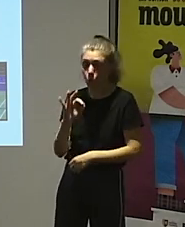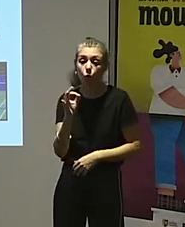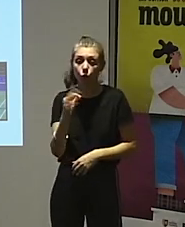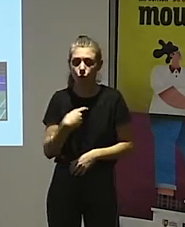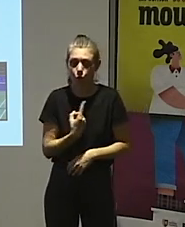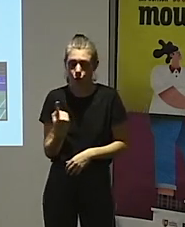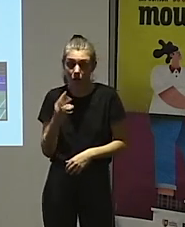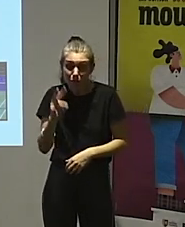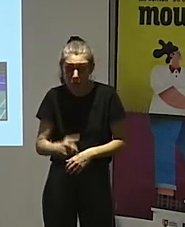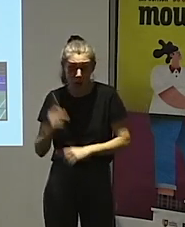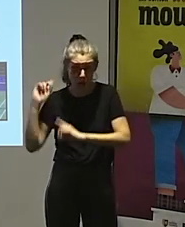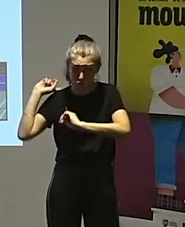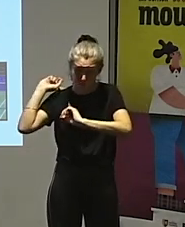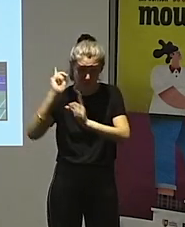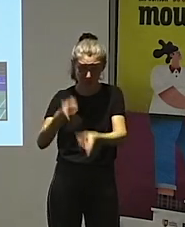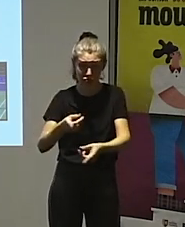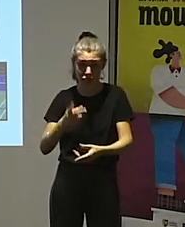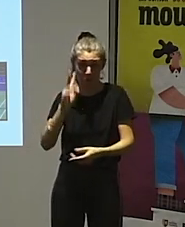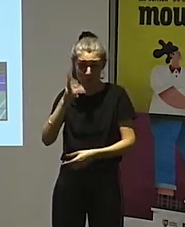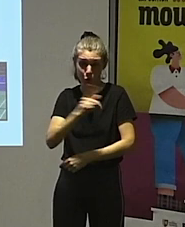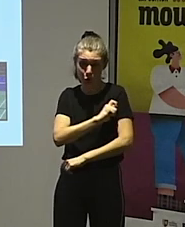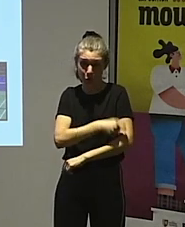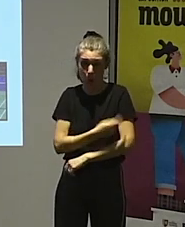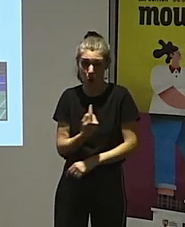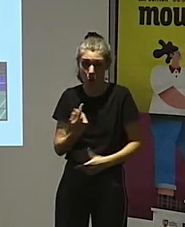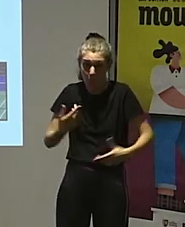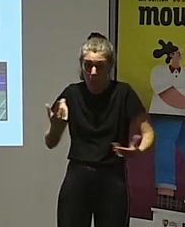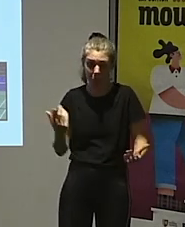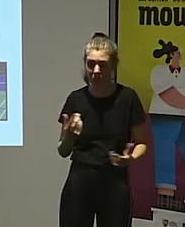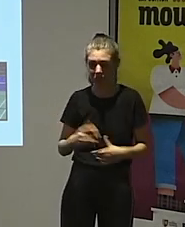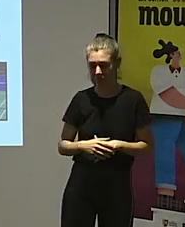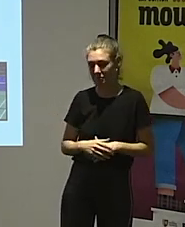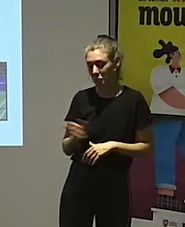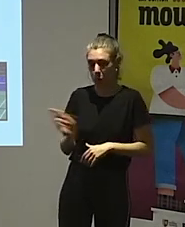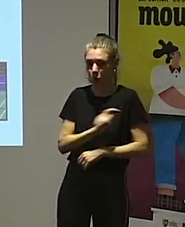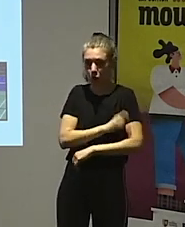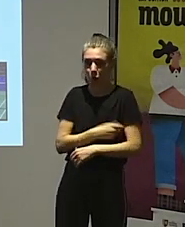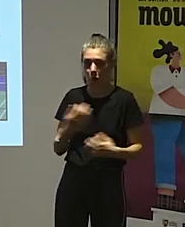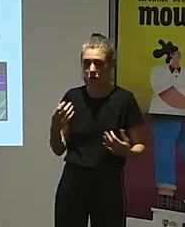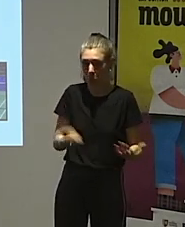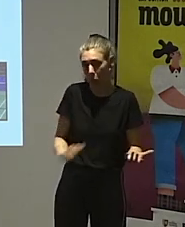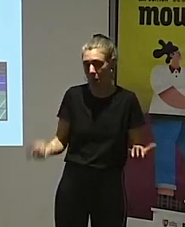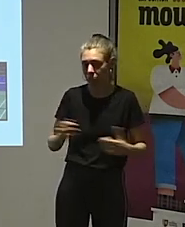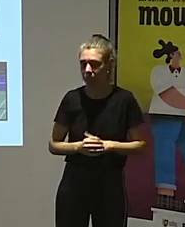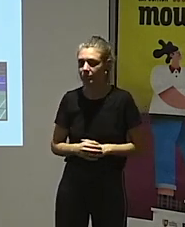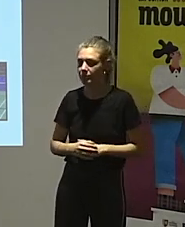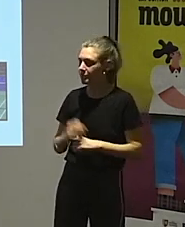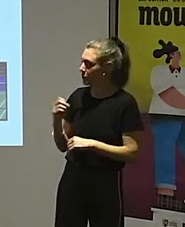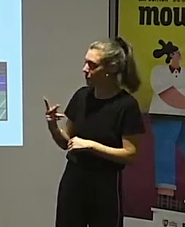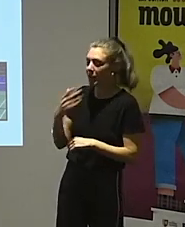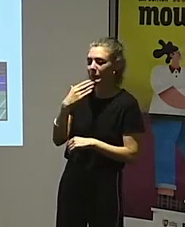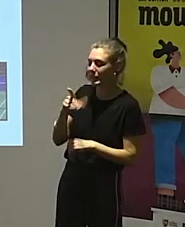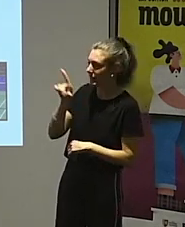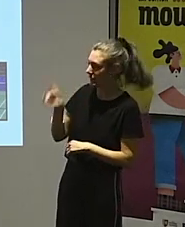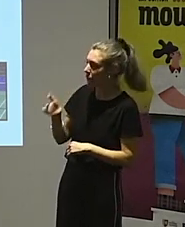parce que j'ai toujours aimé le sport et voilà. Cool. Et ben, merci du coup pour la question. Est-ce qu'il y en a